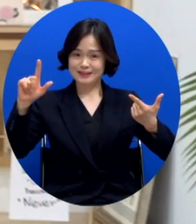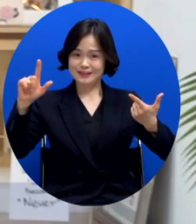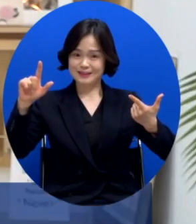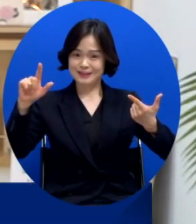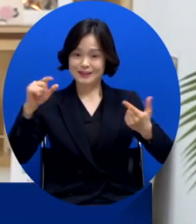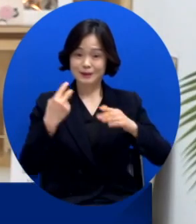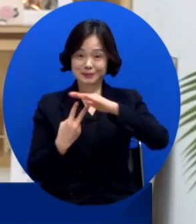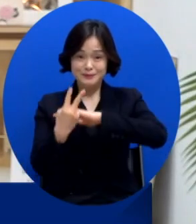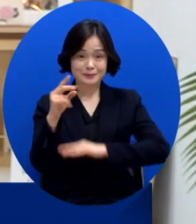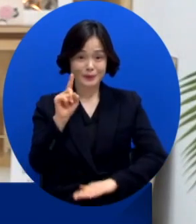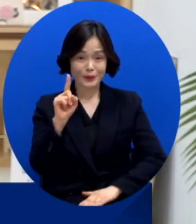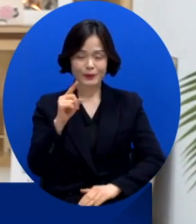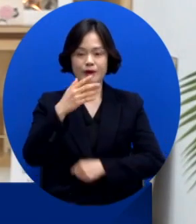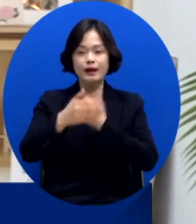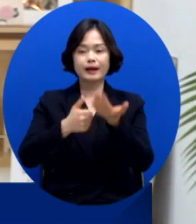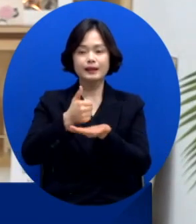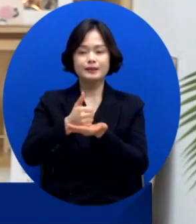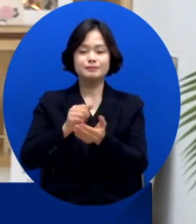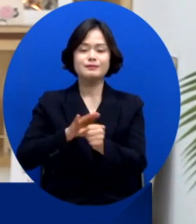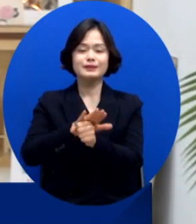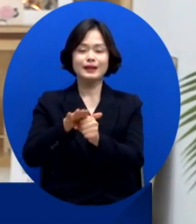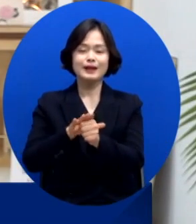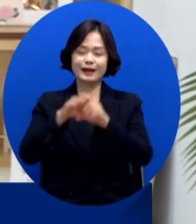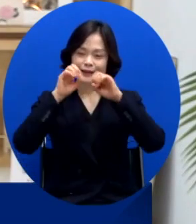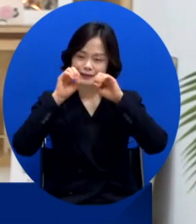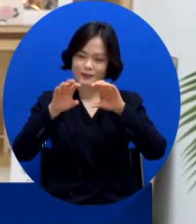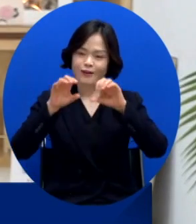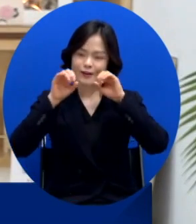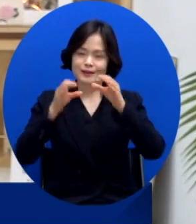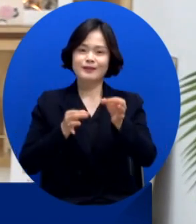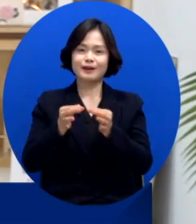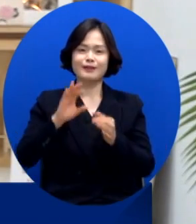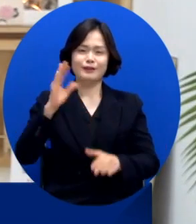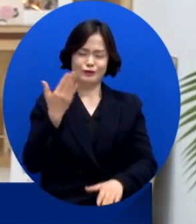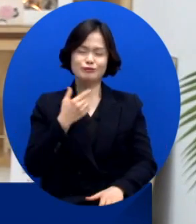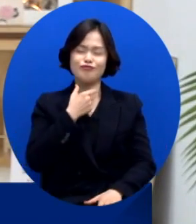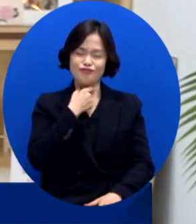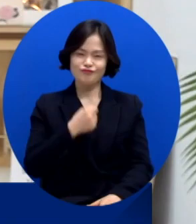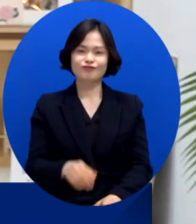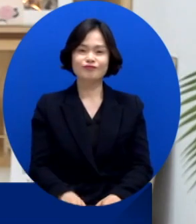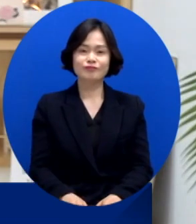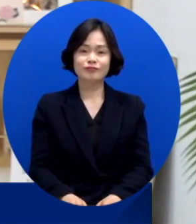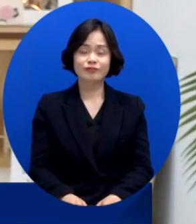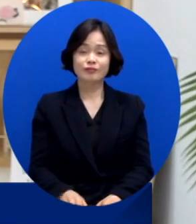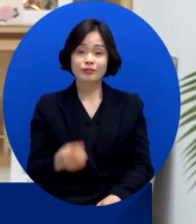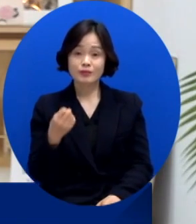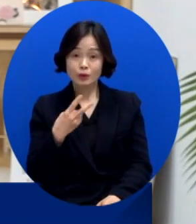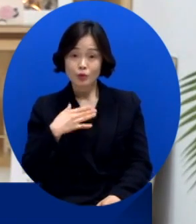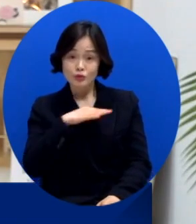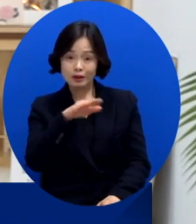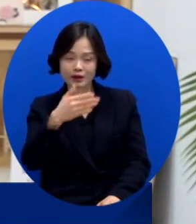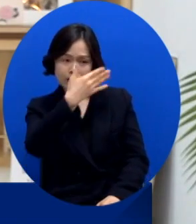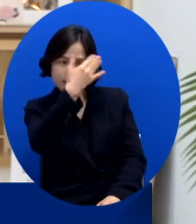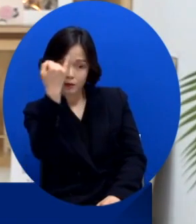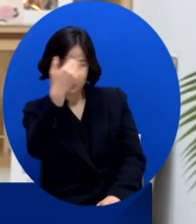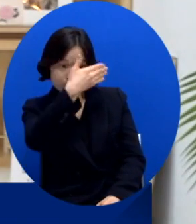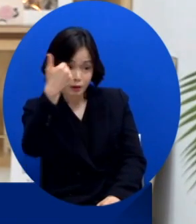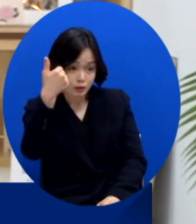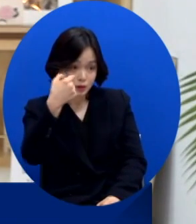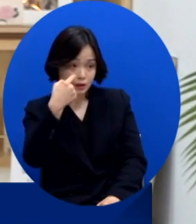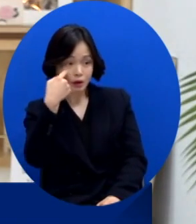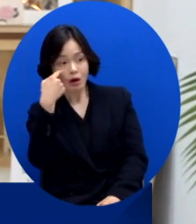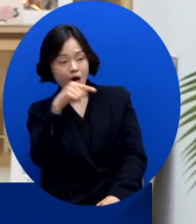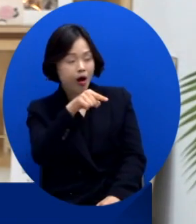이 장소를 통해 저희가 또 하나님의 사랑을 전할 수 있는 그런 장소가 됐으면 좋겠고 또 저희가 또 지나다니시다가 폐지 주는 할머니라든가